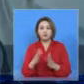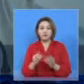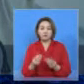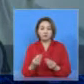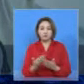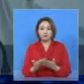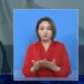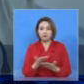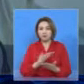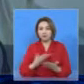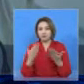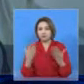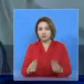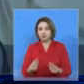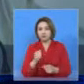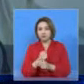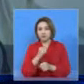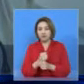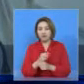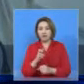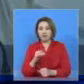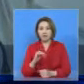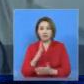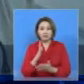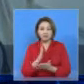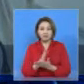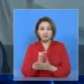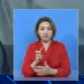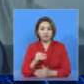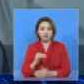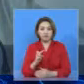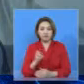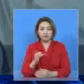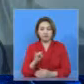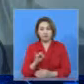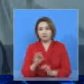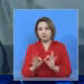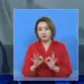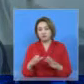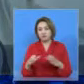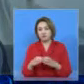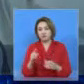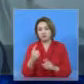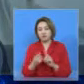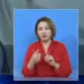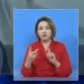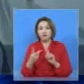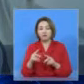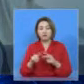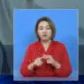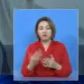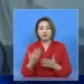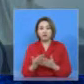но мы на сегодня действуем в рамках существующих мер, это вот в рамках стабилизационного фонда первый, это второй механизм, это за